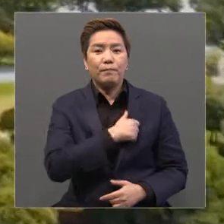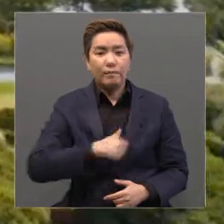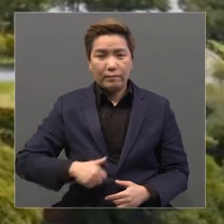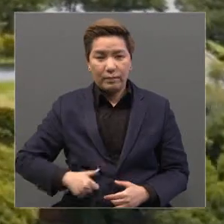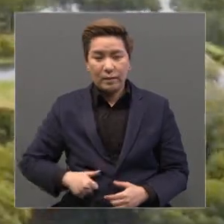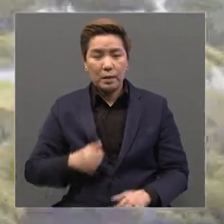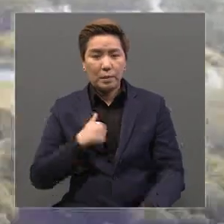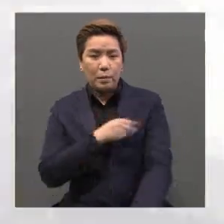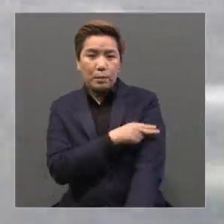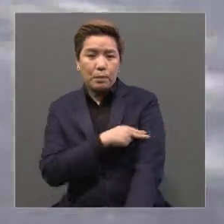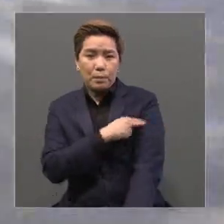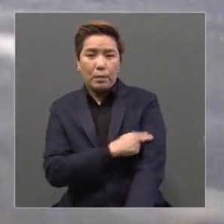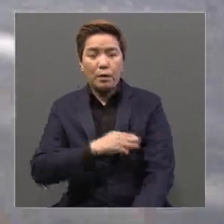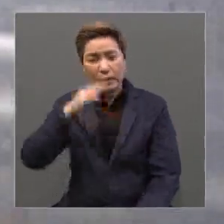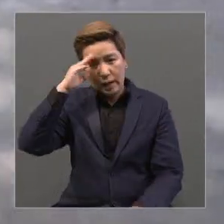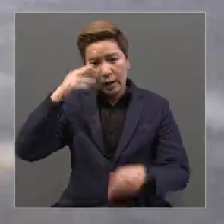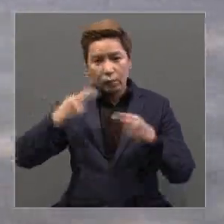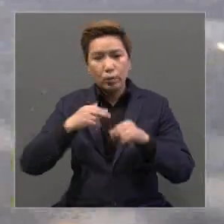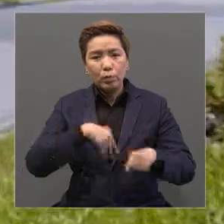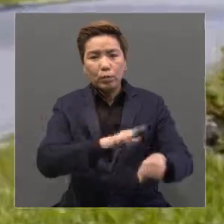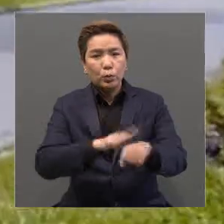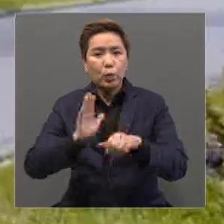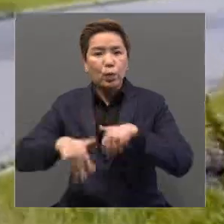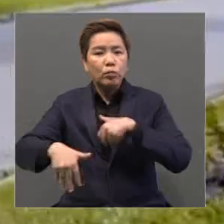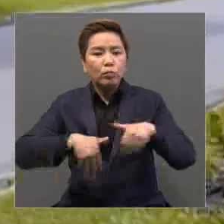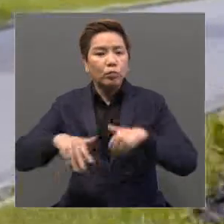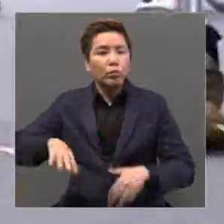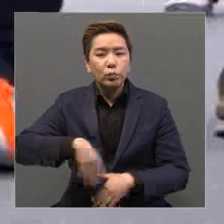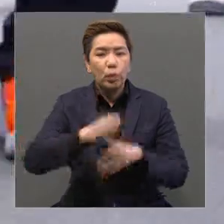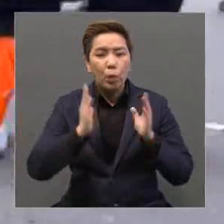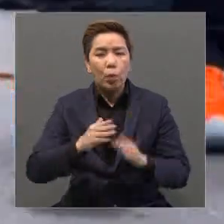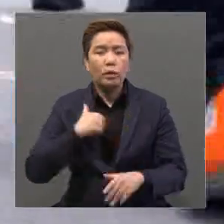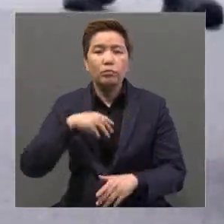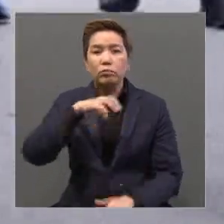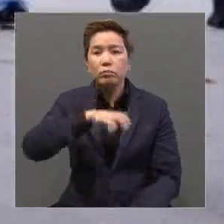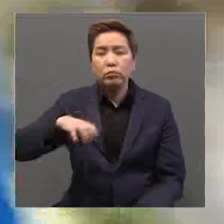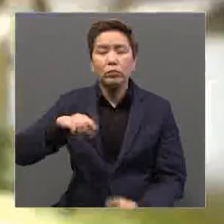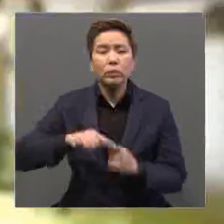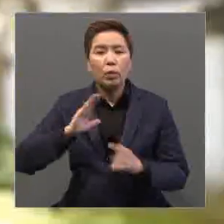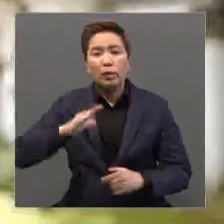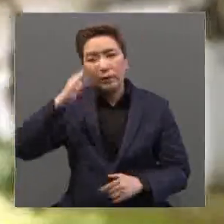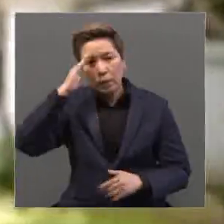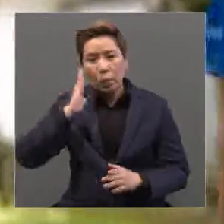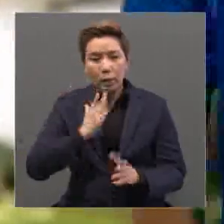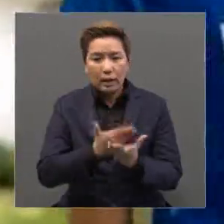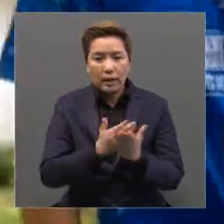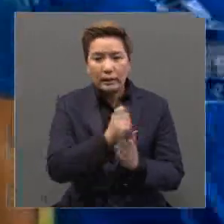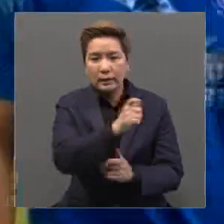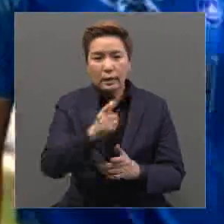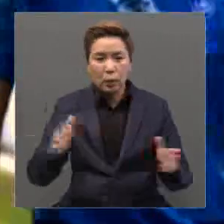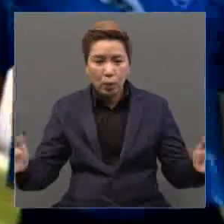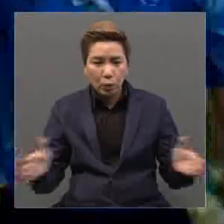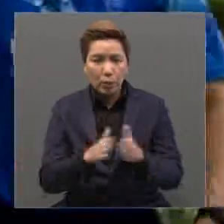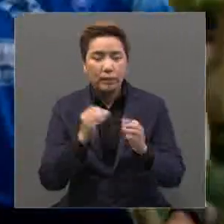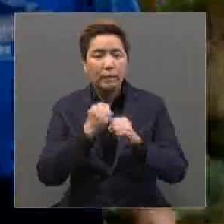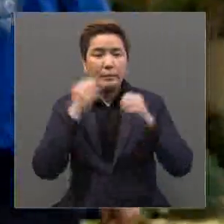และโรงพยาบาลทหารผ่านศึกขอเชิญชวนบุคคลทั่วไปเราก็บุคลากรภายในองค์การรวมถึงพนักงานลูกจ้างนะคะมาร่วม